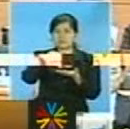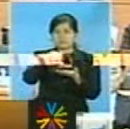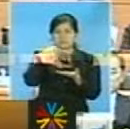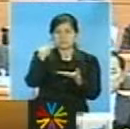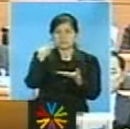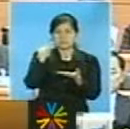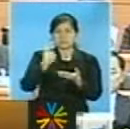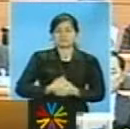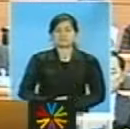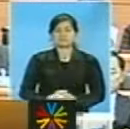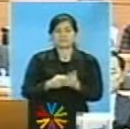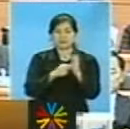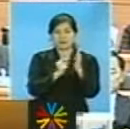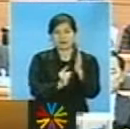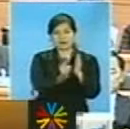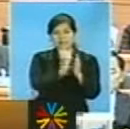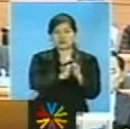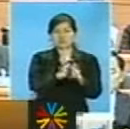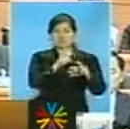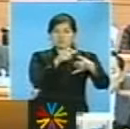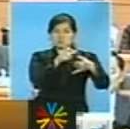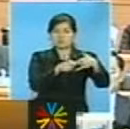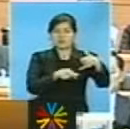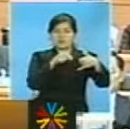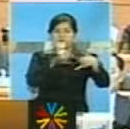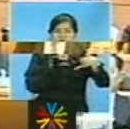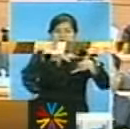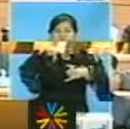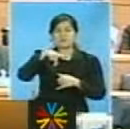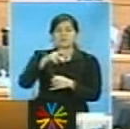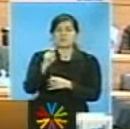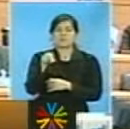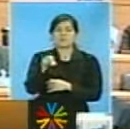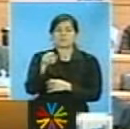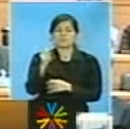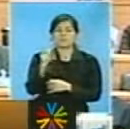ประการนับตั้งแต่พลเอกสนธิบุญรินทร์